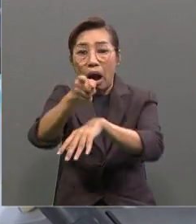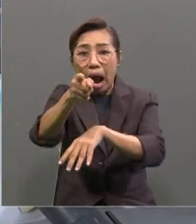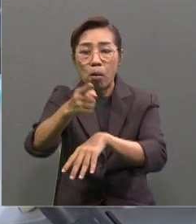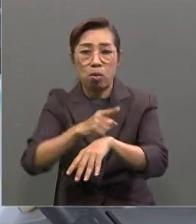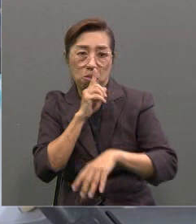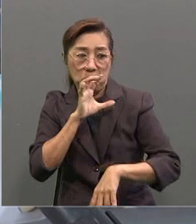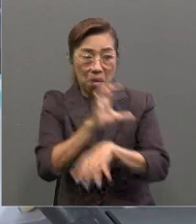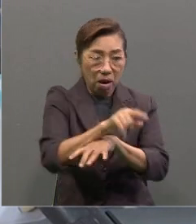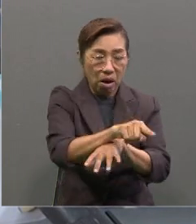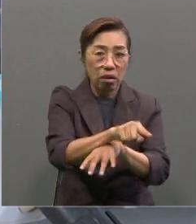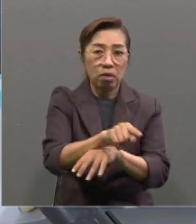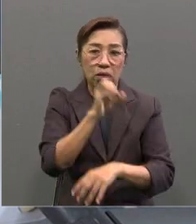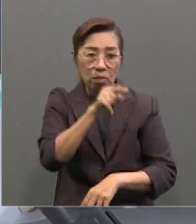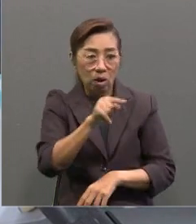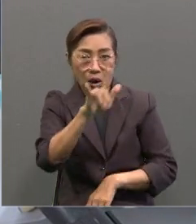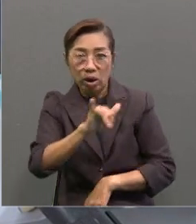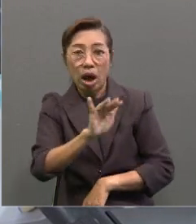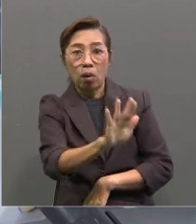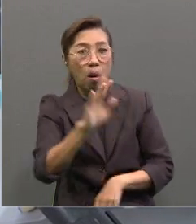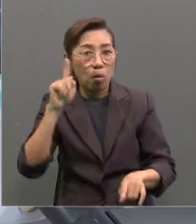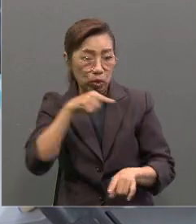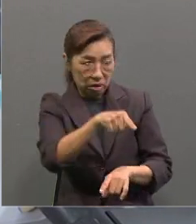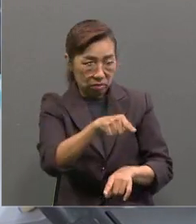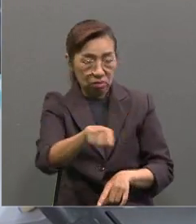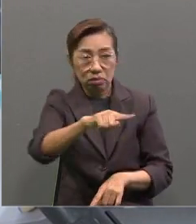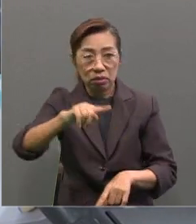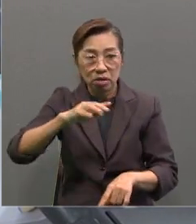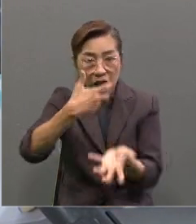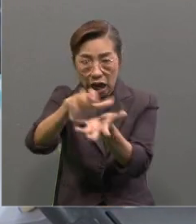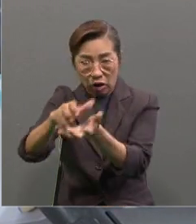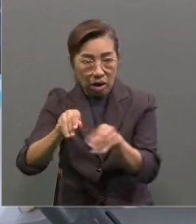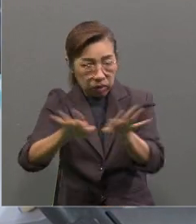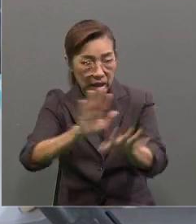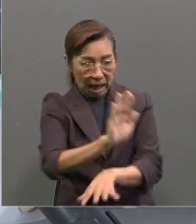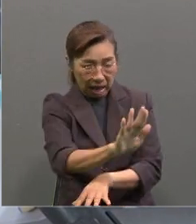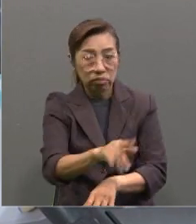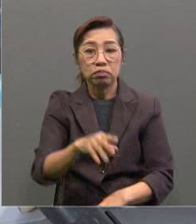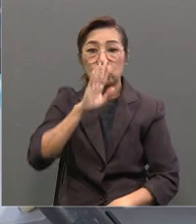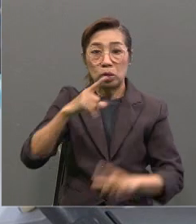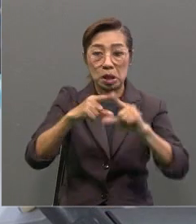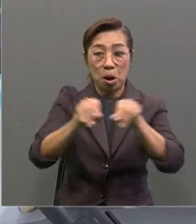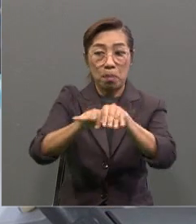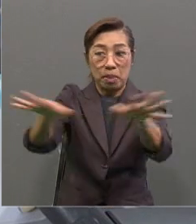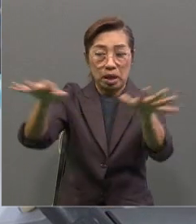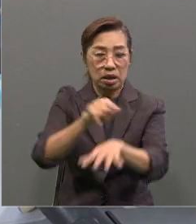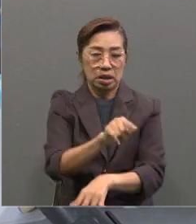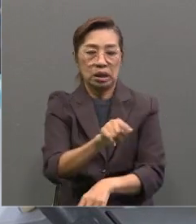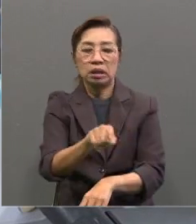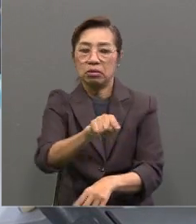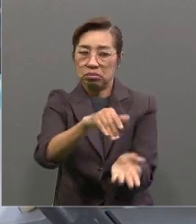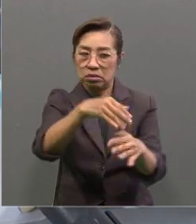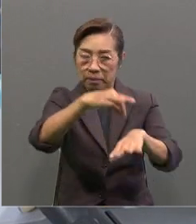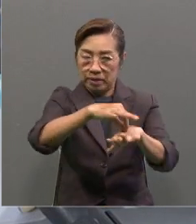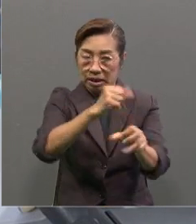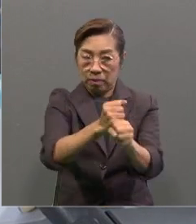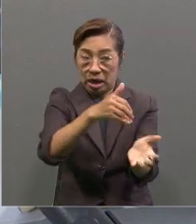เองด้วยแล้วก็ตัวเครือญาติด้วยนะครับว่าไม่ให้เอาเรื่องนี้ไปบอกใครหากว่าเรื่องนี้เผยแพร่ออกไปก็จะไล่ออก